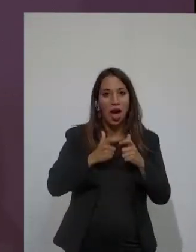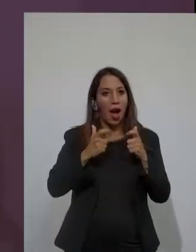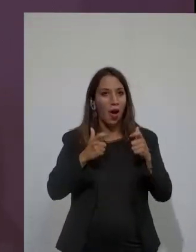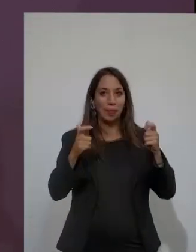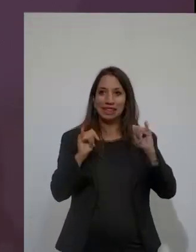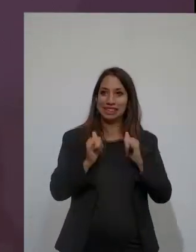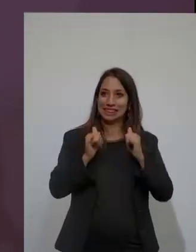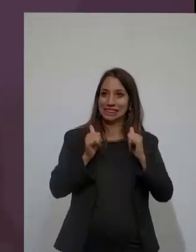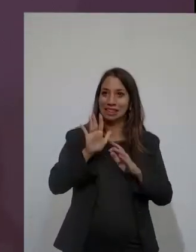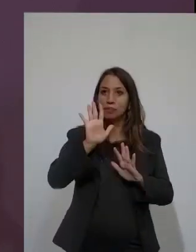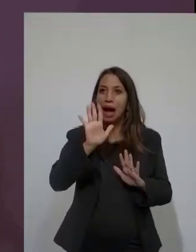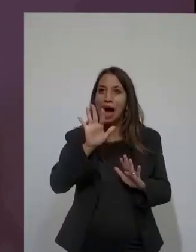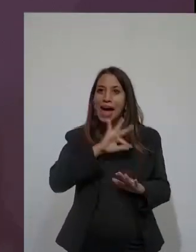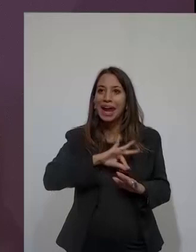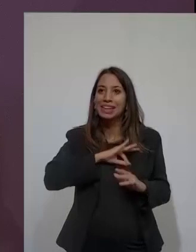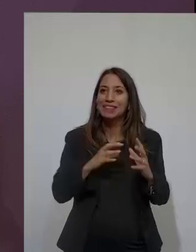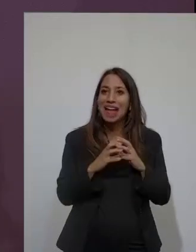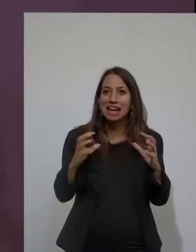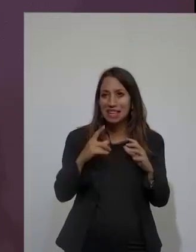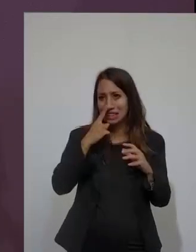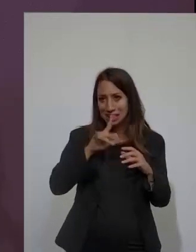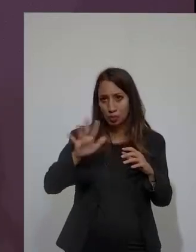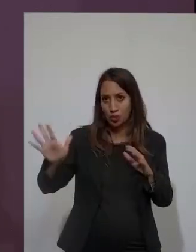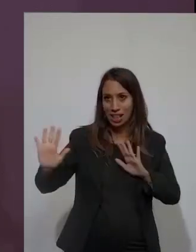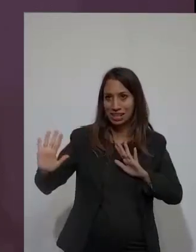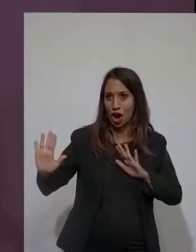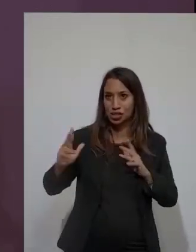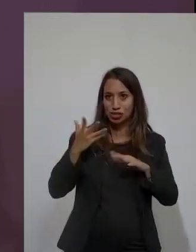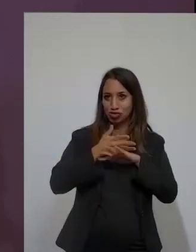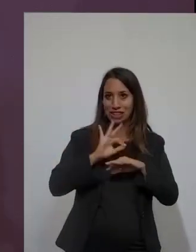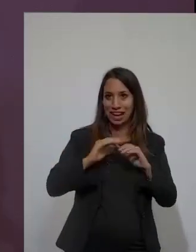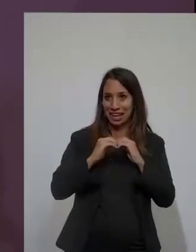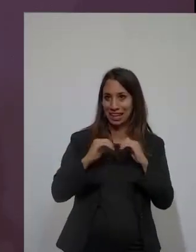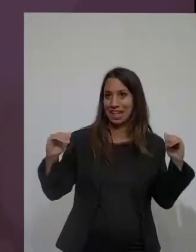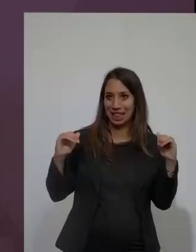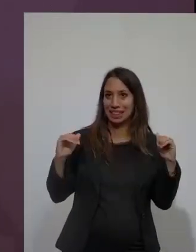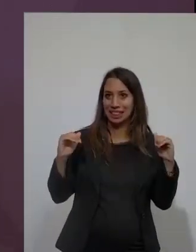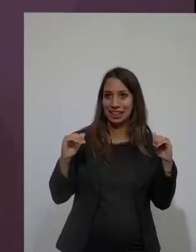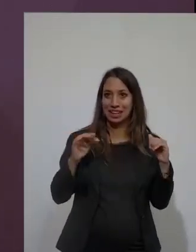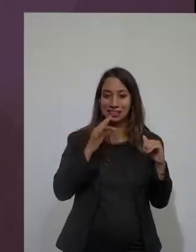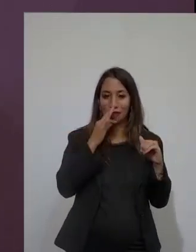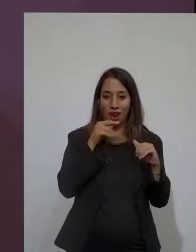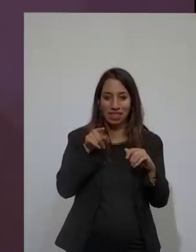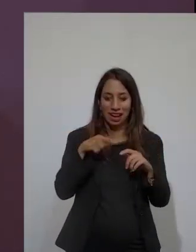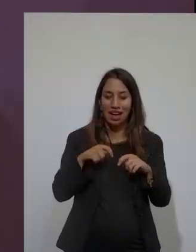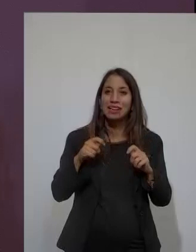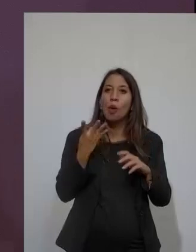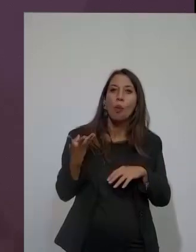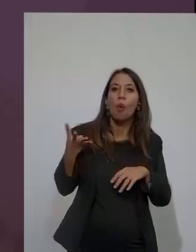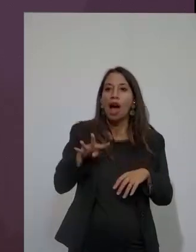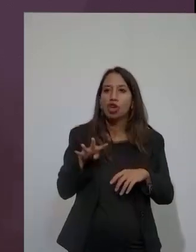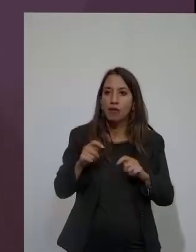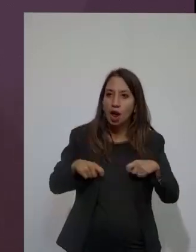è anche vero che la redditività dell'impresa è un'altra cosa, e questo aumento quadriplicato delle bollette